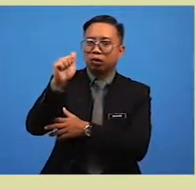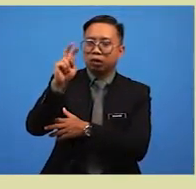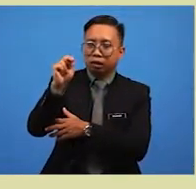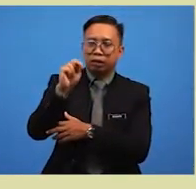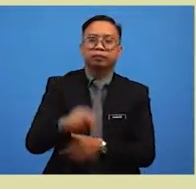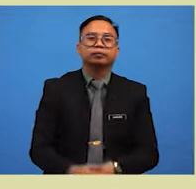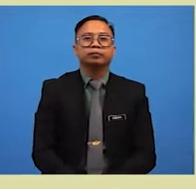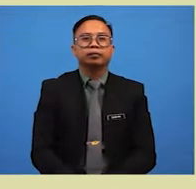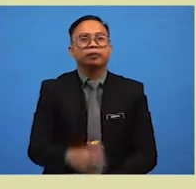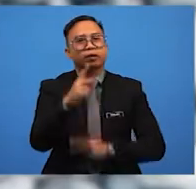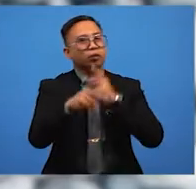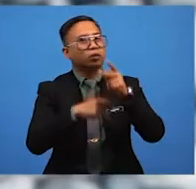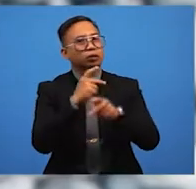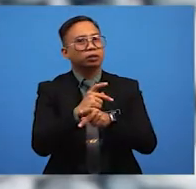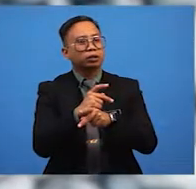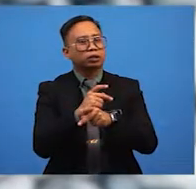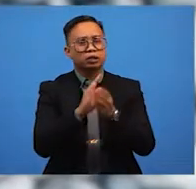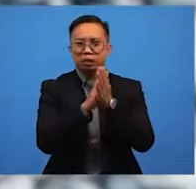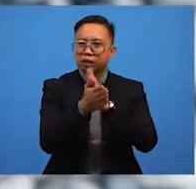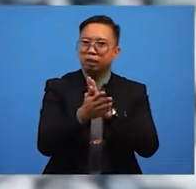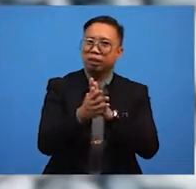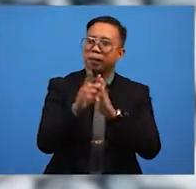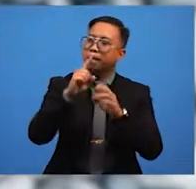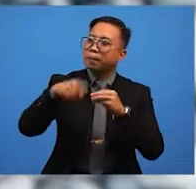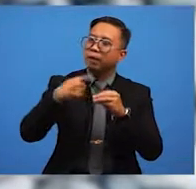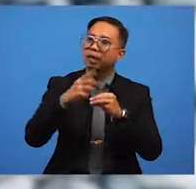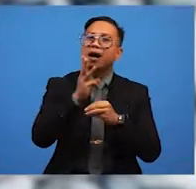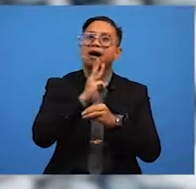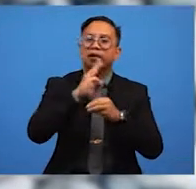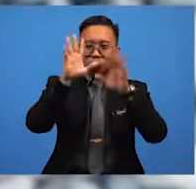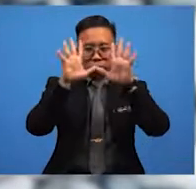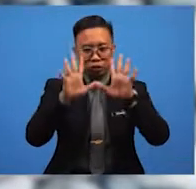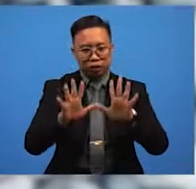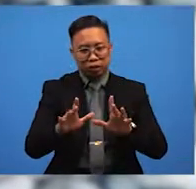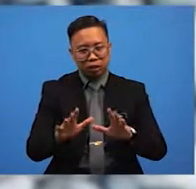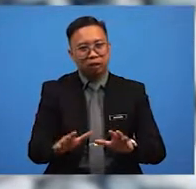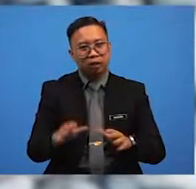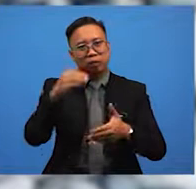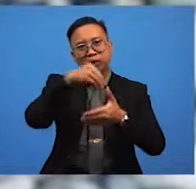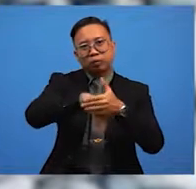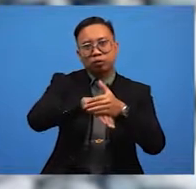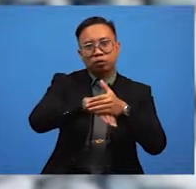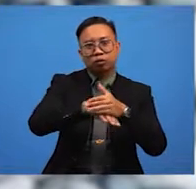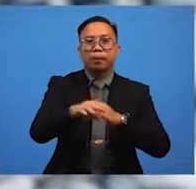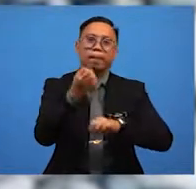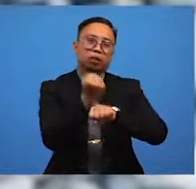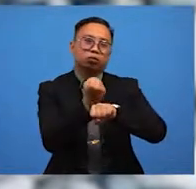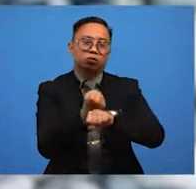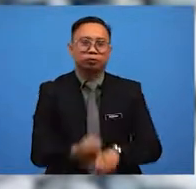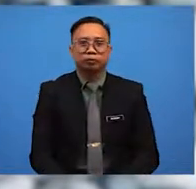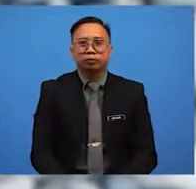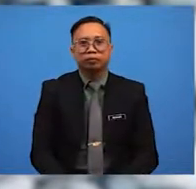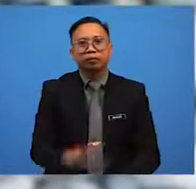dissolution. Proses larutan berlaku apabila air hujan melarutkan mineral dalam batuan.